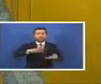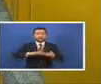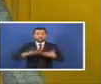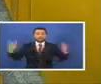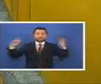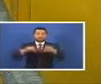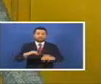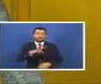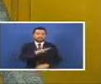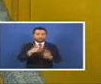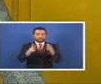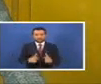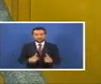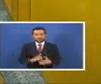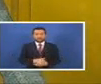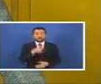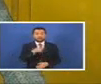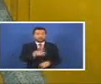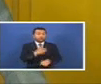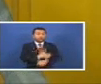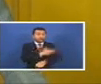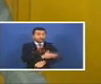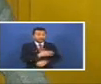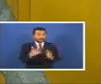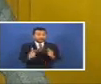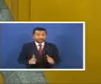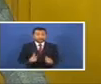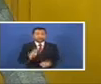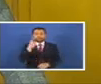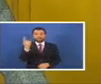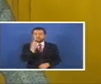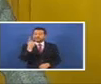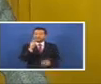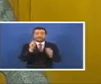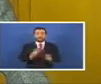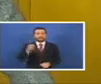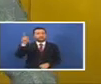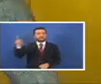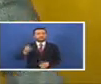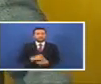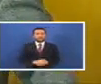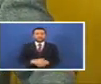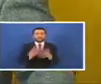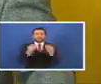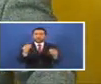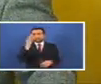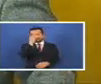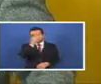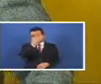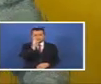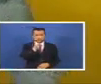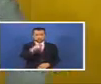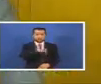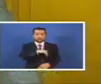akademisyenler burada. Bu ülkede bir şey yaptılar. Çok basit gibi